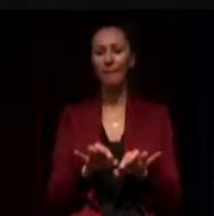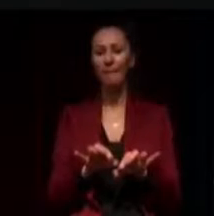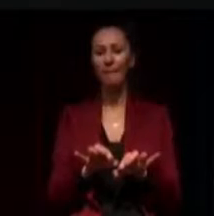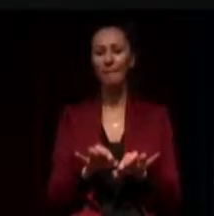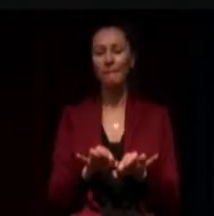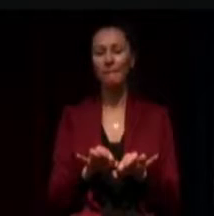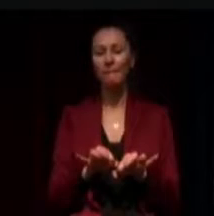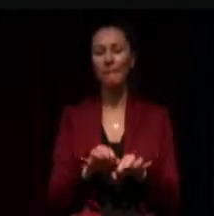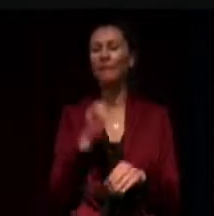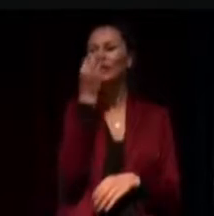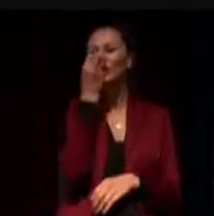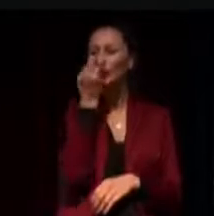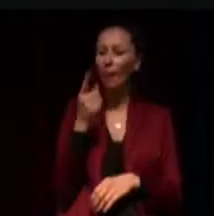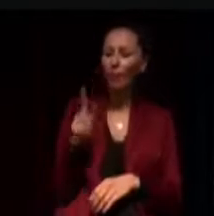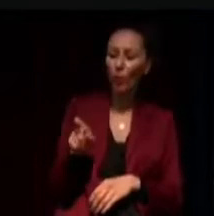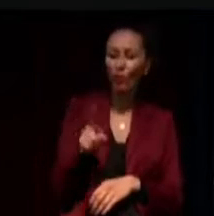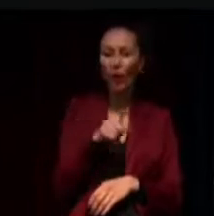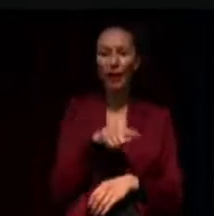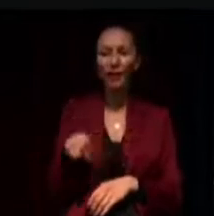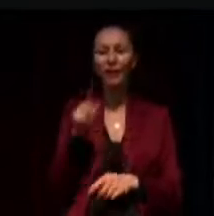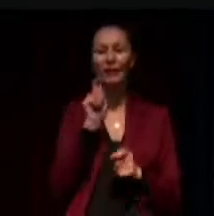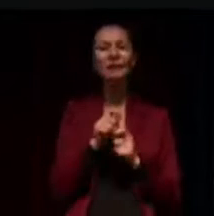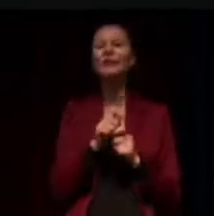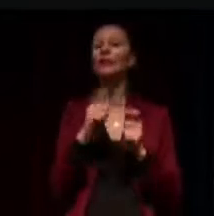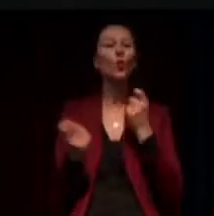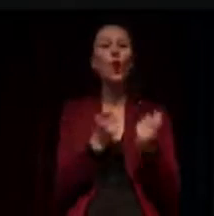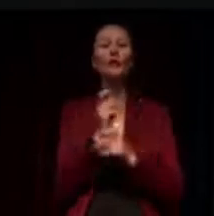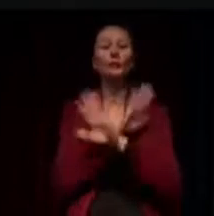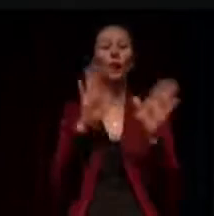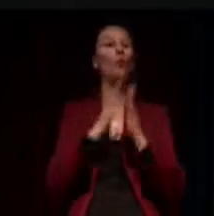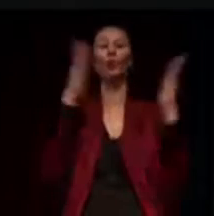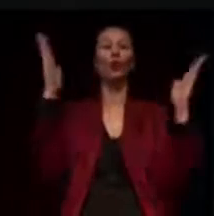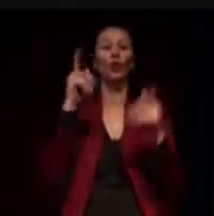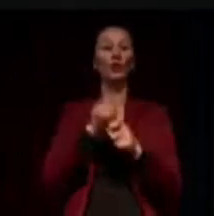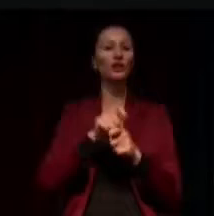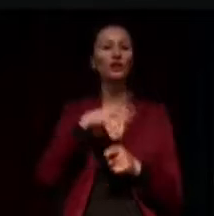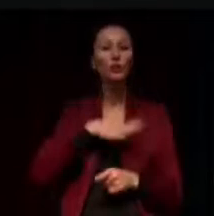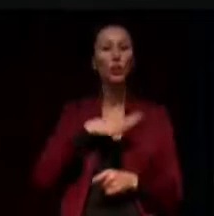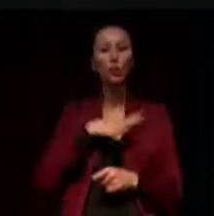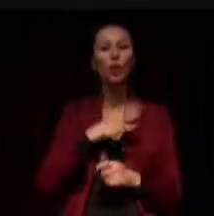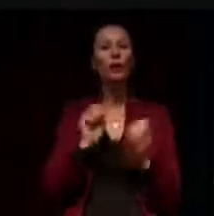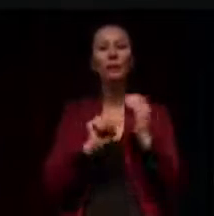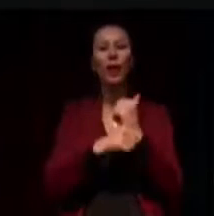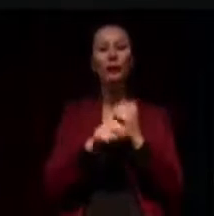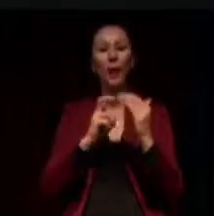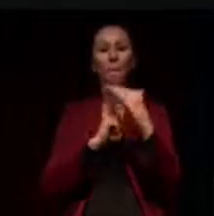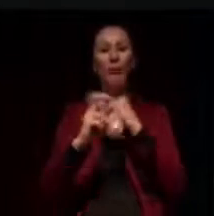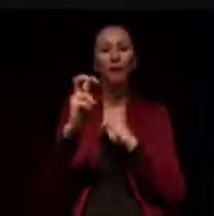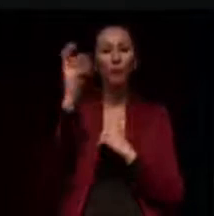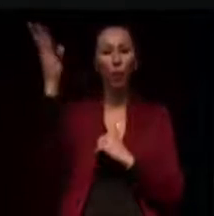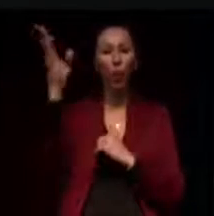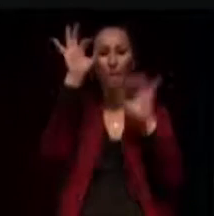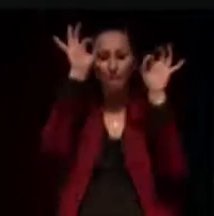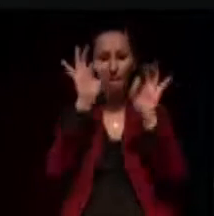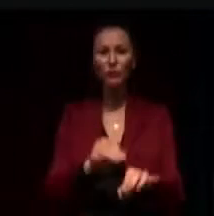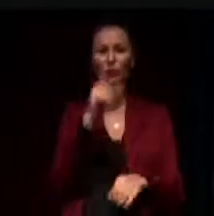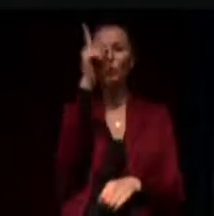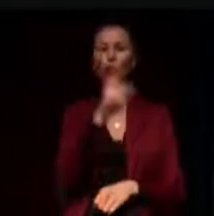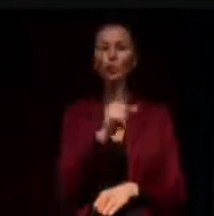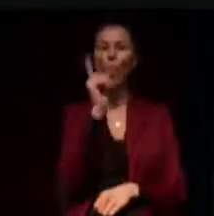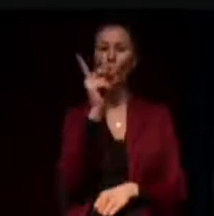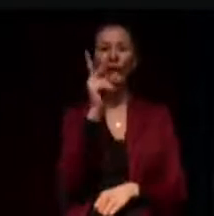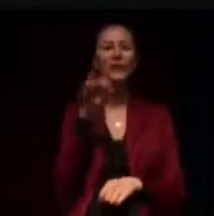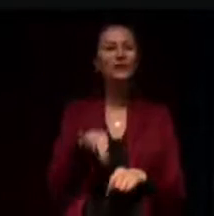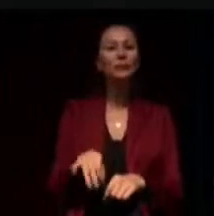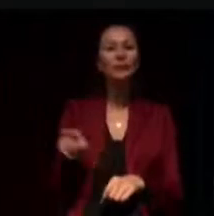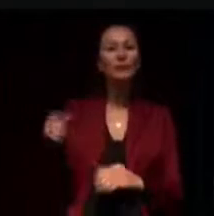böyle çiçek böcek işleriyle uğraşmayın büyük işler istiyoruz Naldere metrosu başladığımızda %12